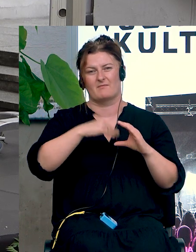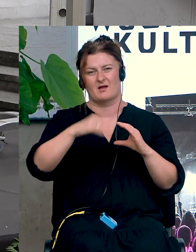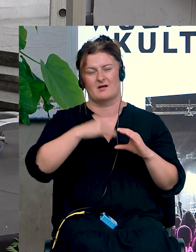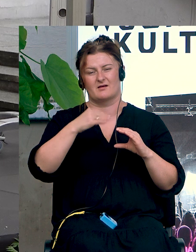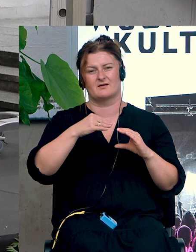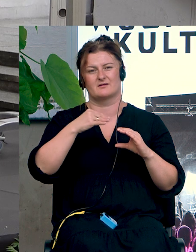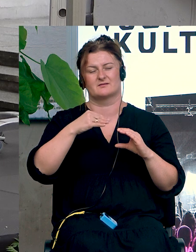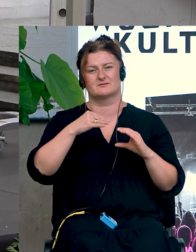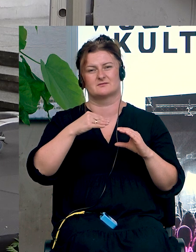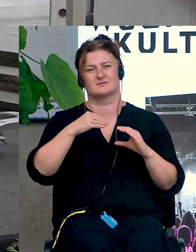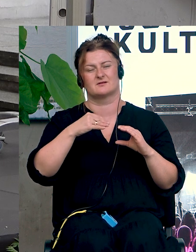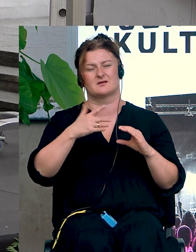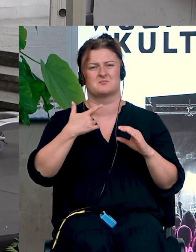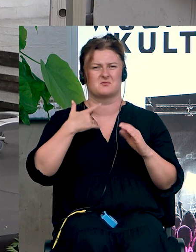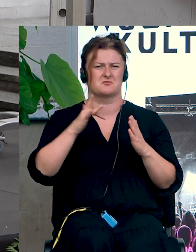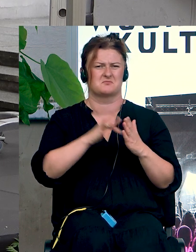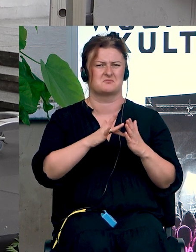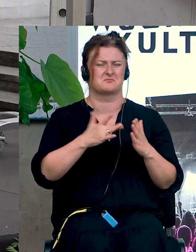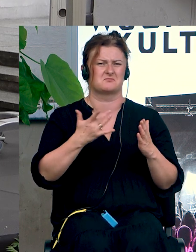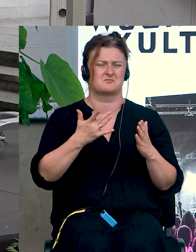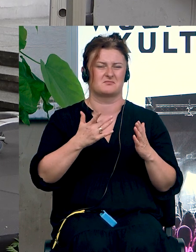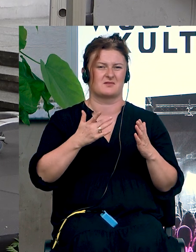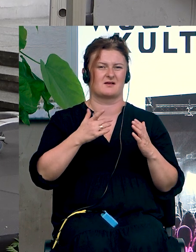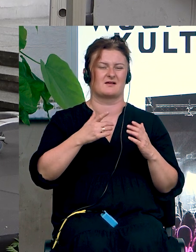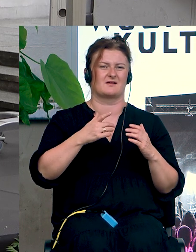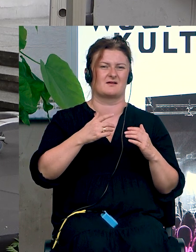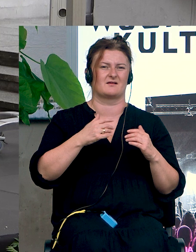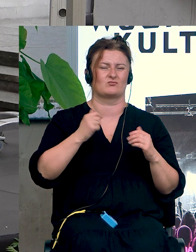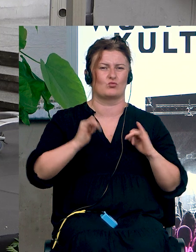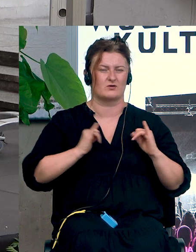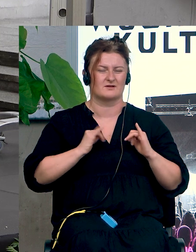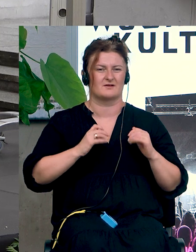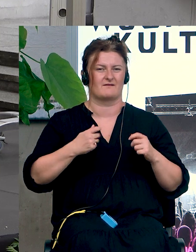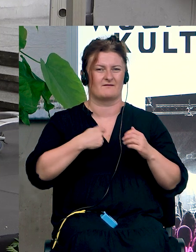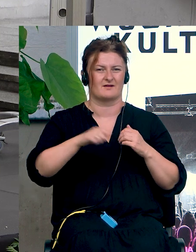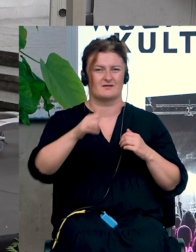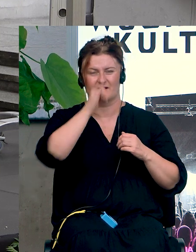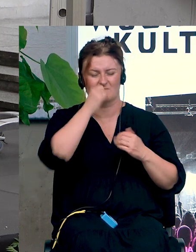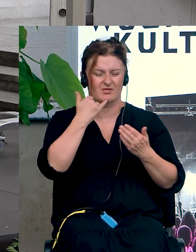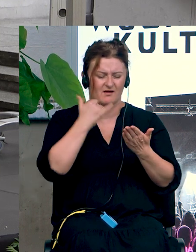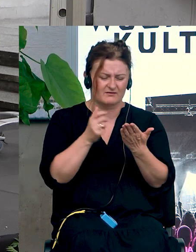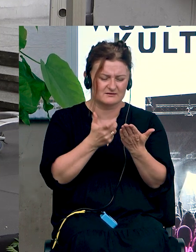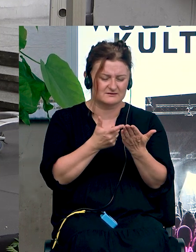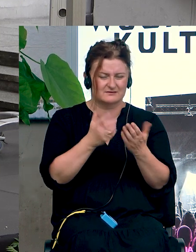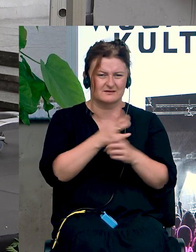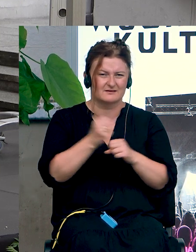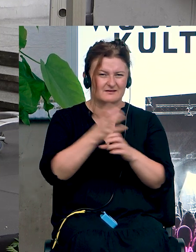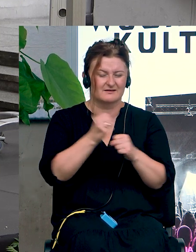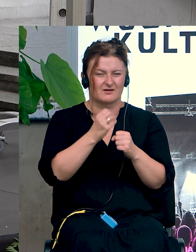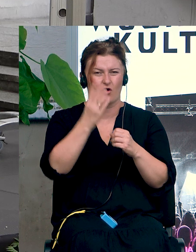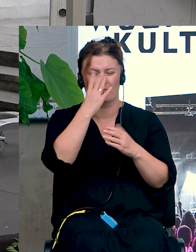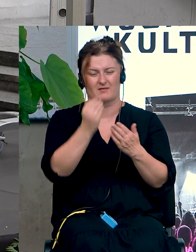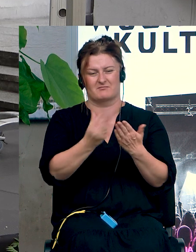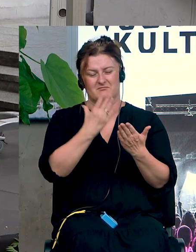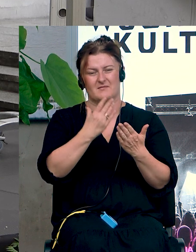Інтернет поганий, я дивлюсь, ну нічого не видно. Не завантажуються картинки, не видно портфоліо. І потім завантажилася одна картинка,